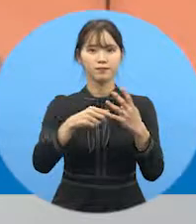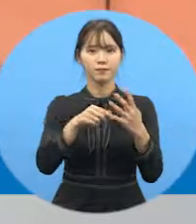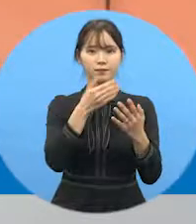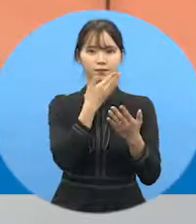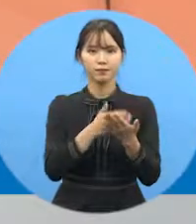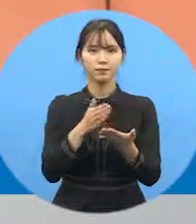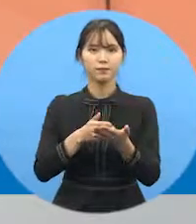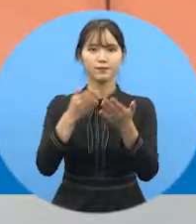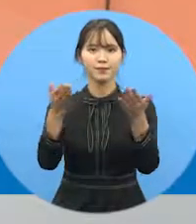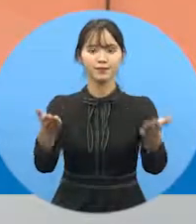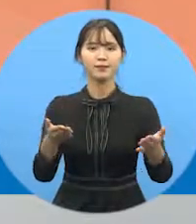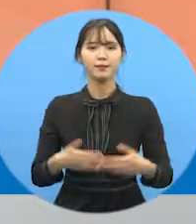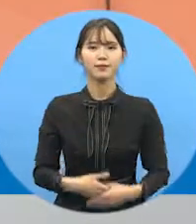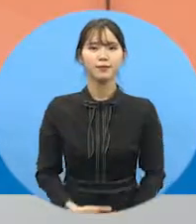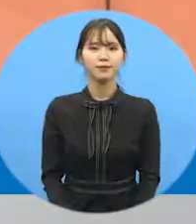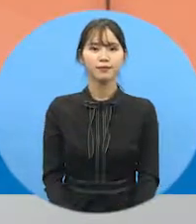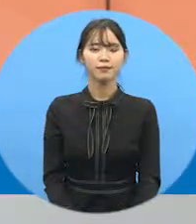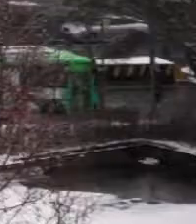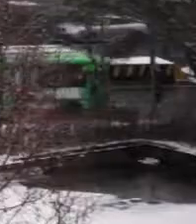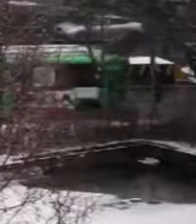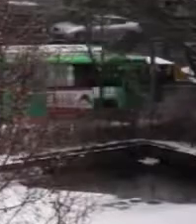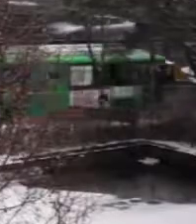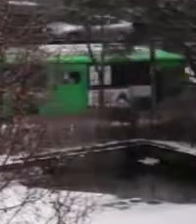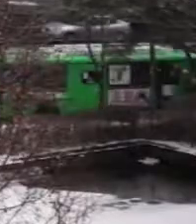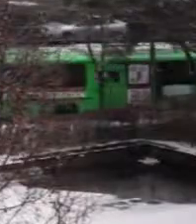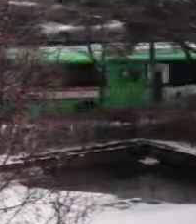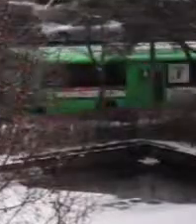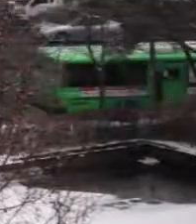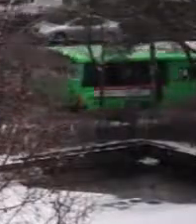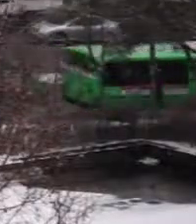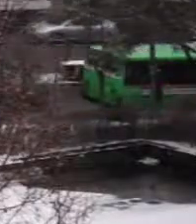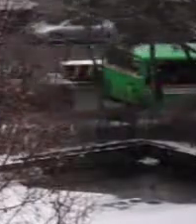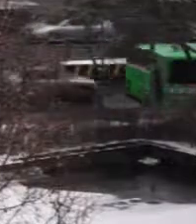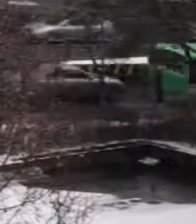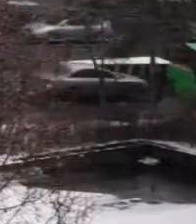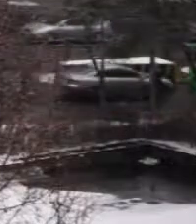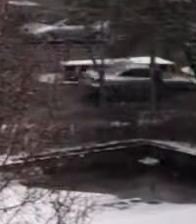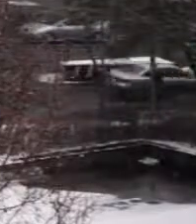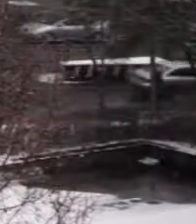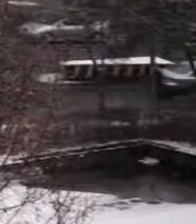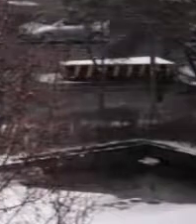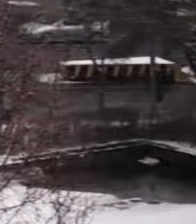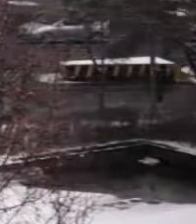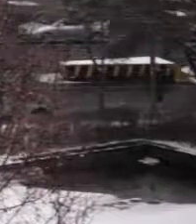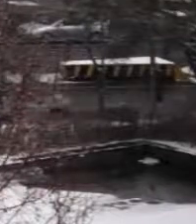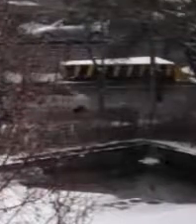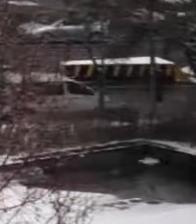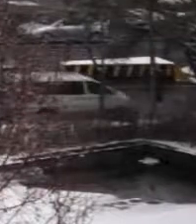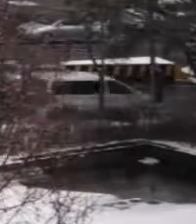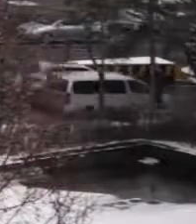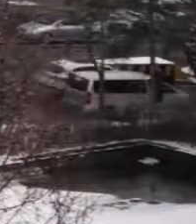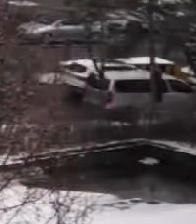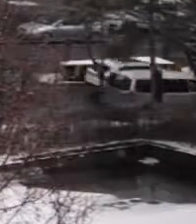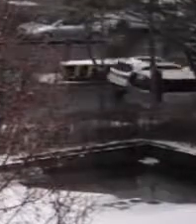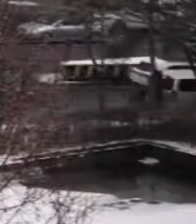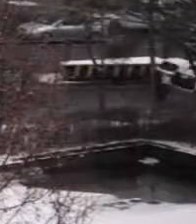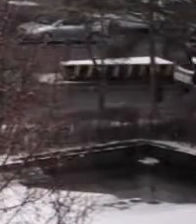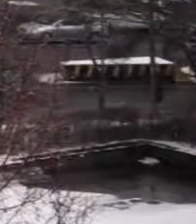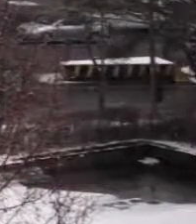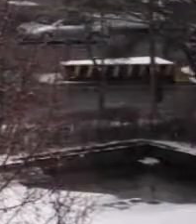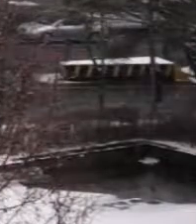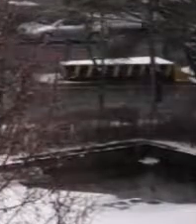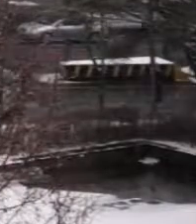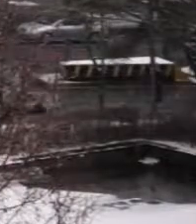2월 넷째주 주요 뉴스 입니다 동대문구 가 정월대보름을 맞이해 국민들과 함께 하는 민속놀이